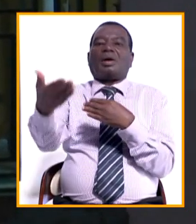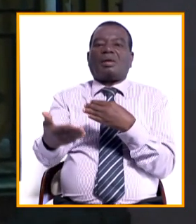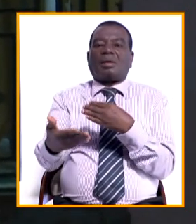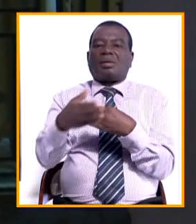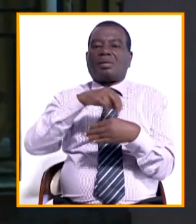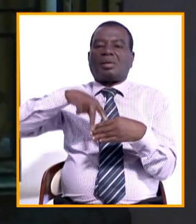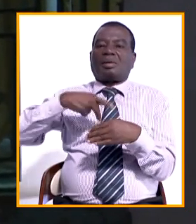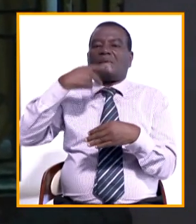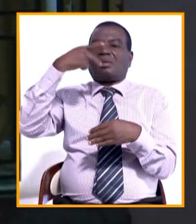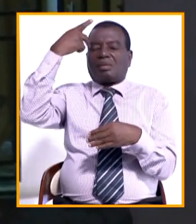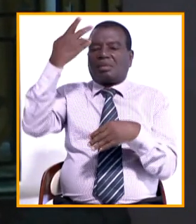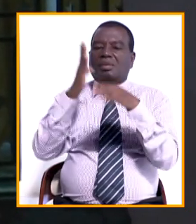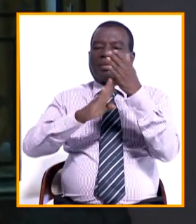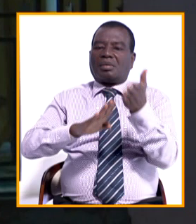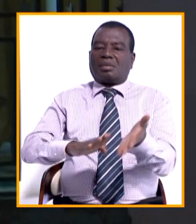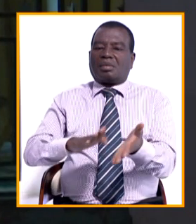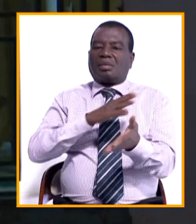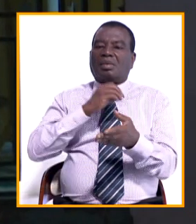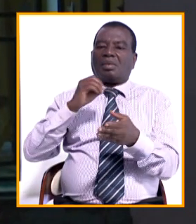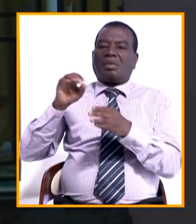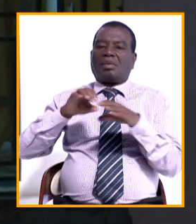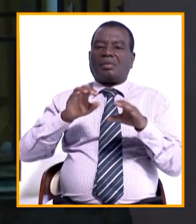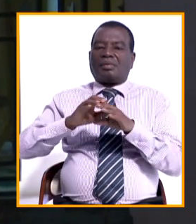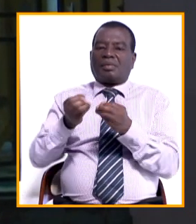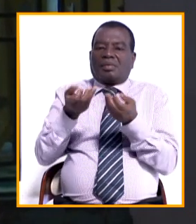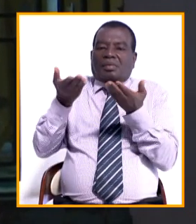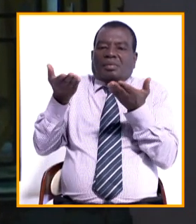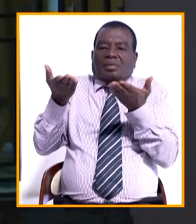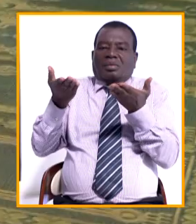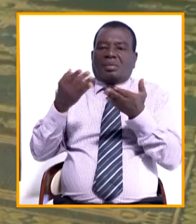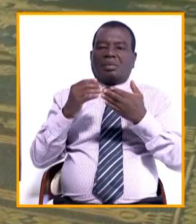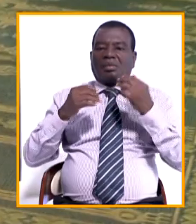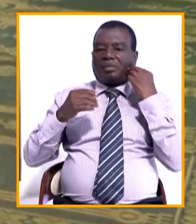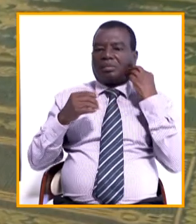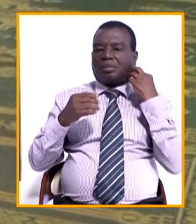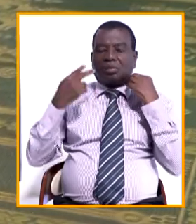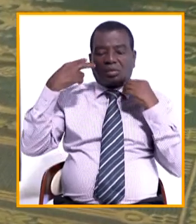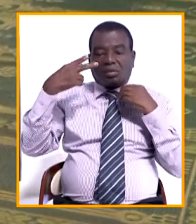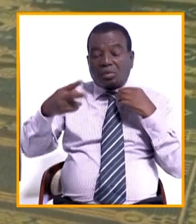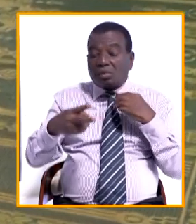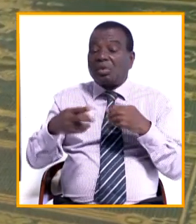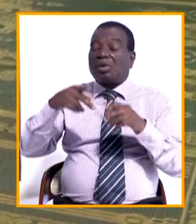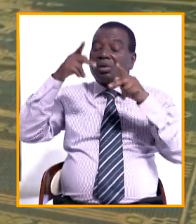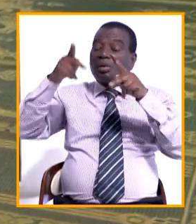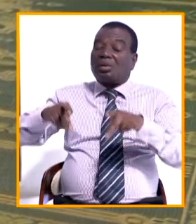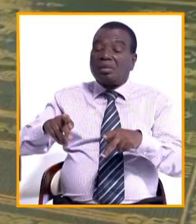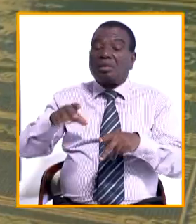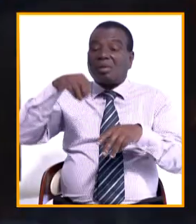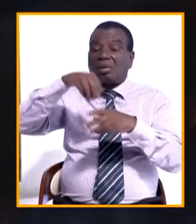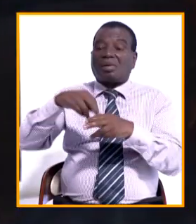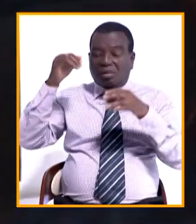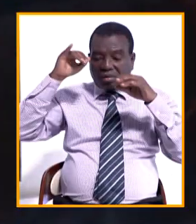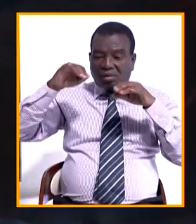on a les parents qui sont décédés et on profite aussi pour faire un sacrifice pour le défunt aussi. Au regard du poids du personnage dans la